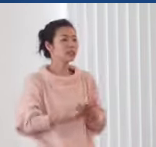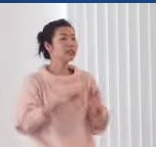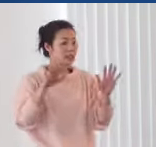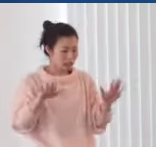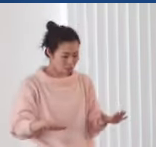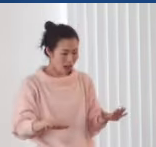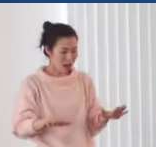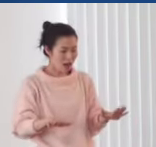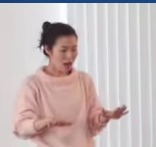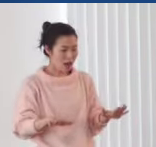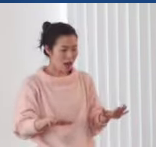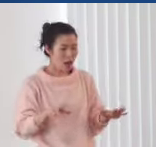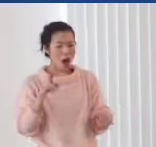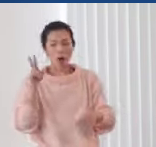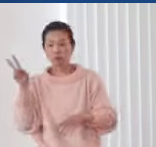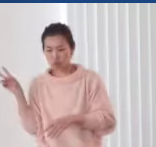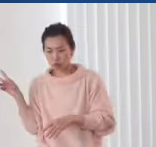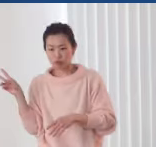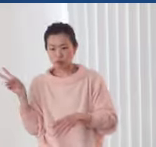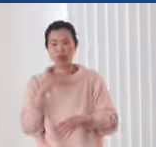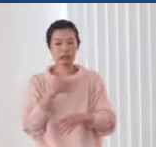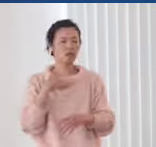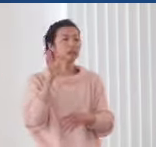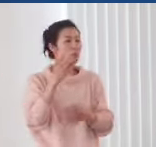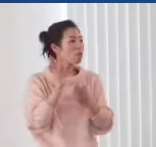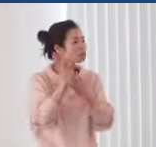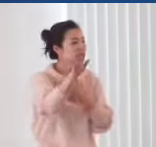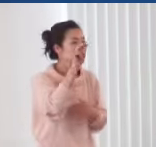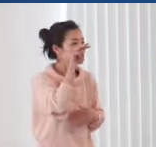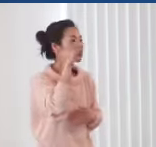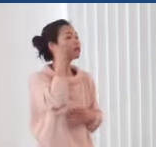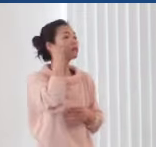しかしこれは決して、